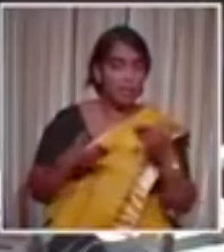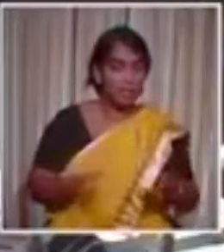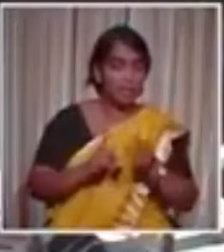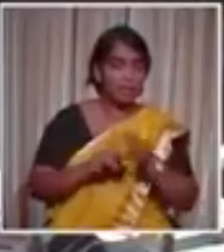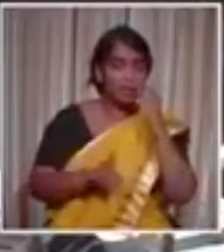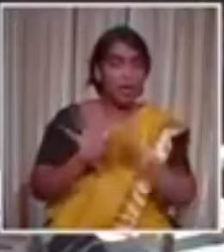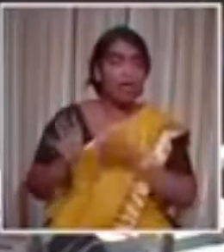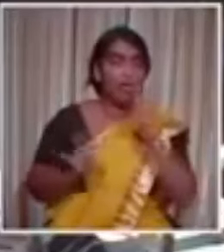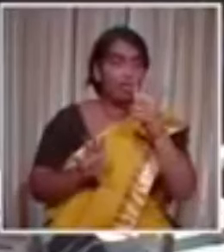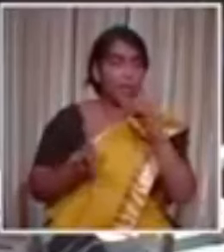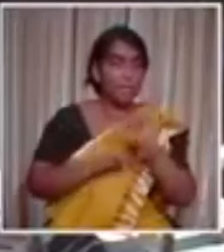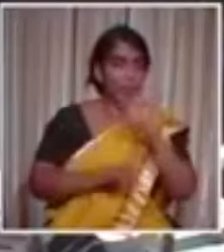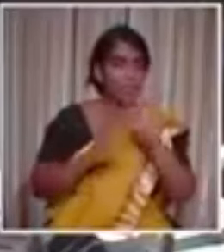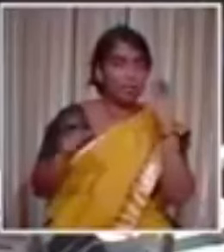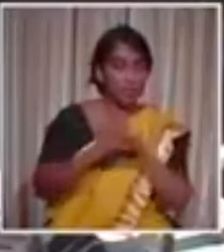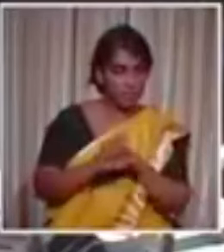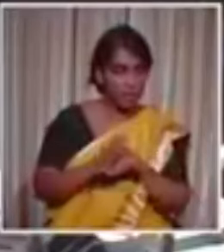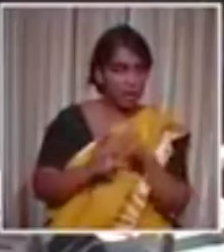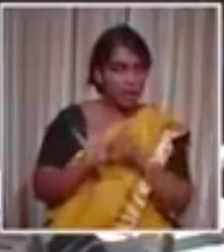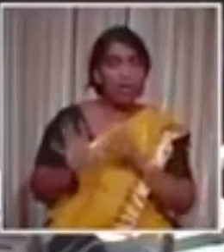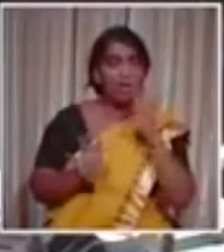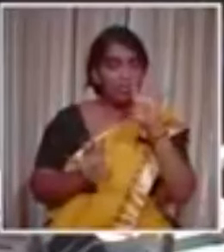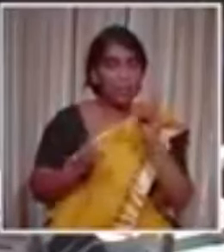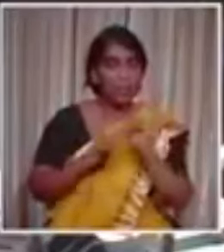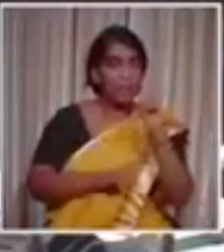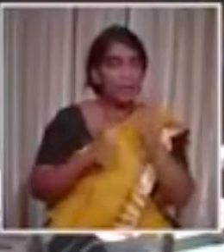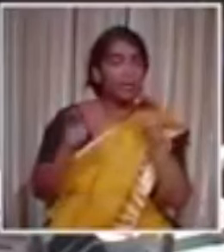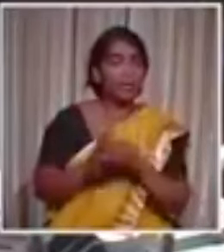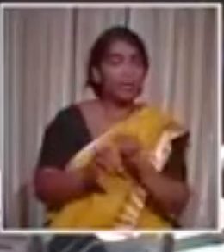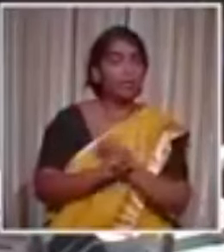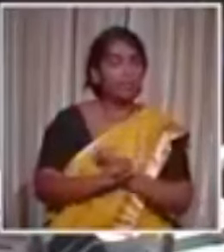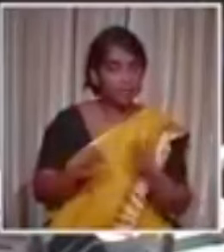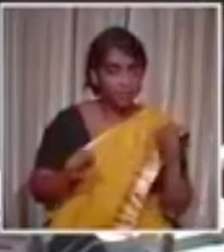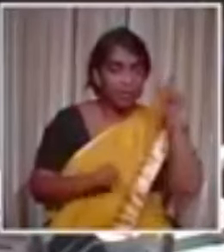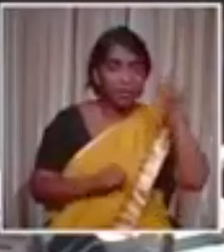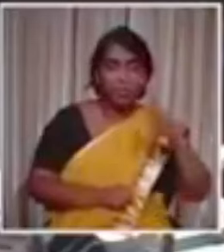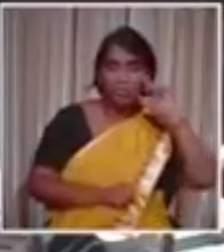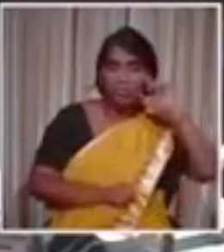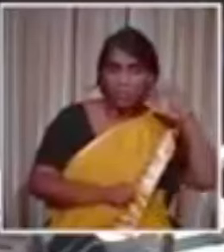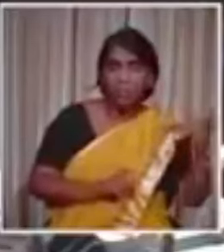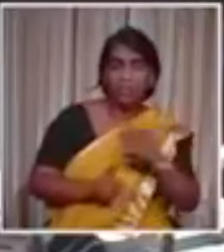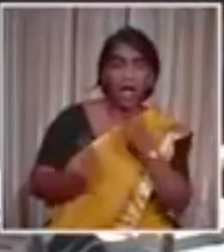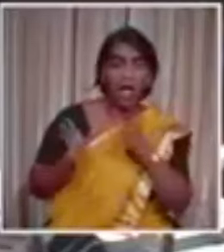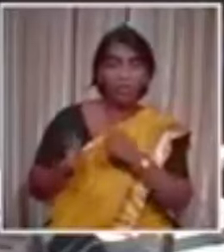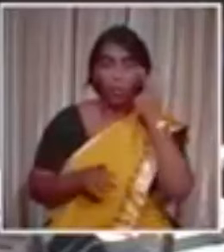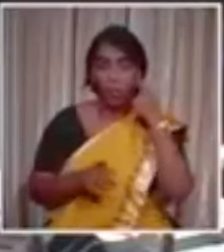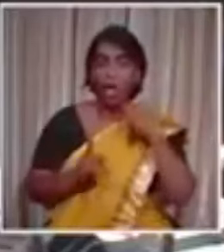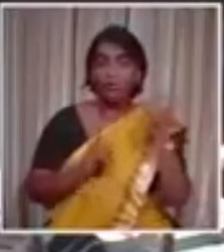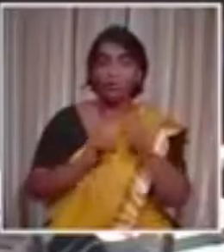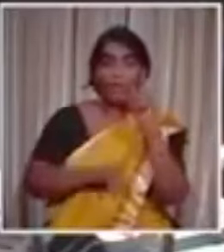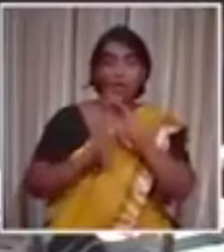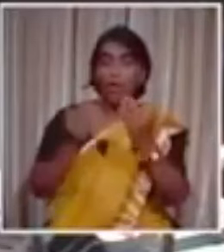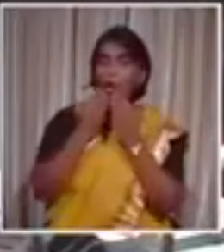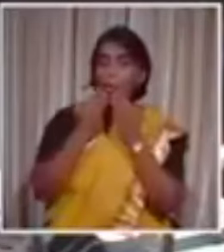beraya aurdu hatulis pah parlimen tu, aurdu hatulis pah parlimen tu hidupun etikenat, nuterena, asumar sing kerana terena lalu parlimen tu